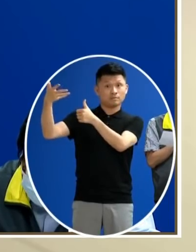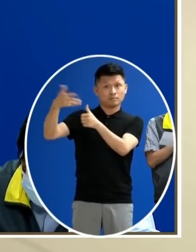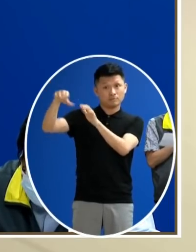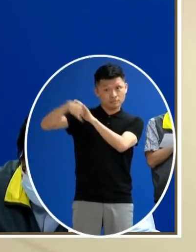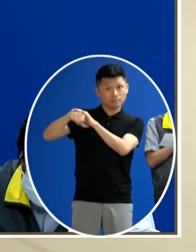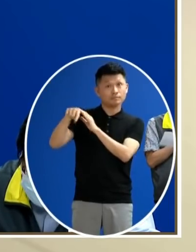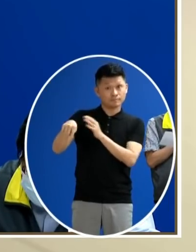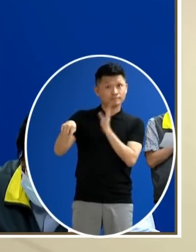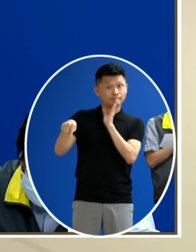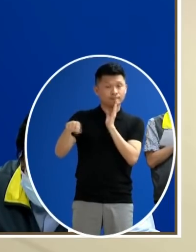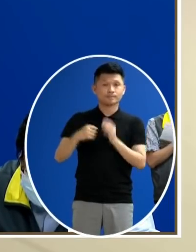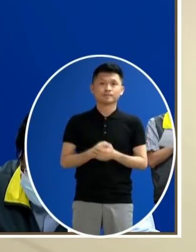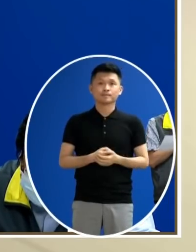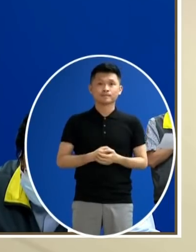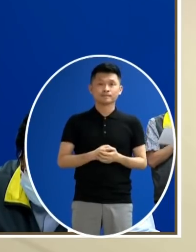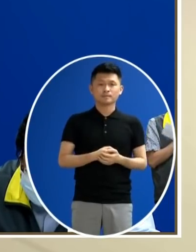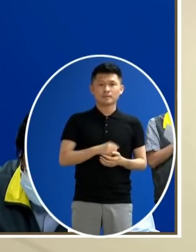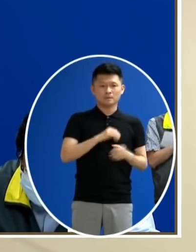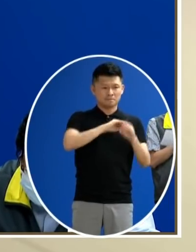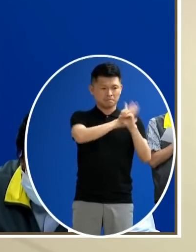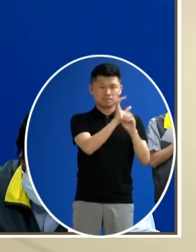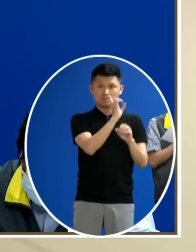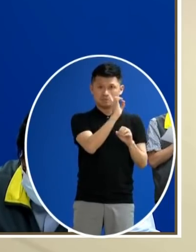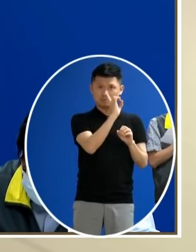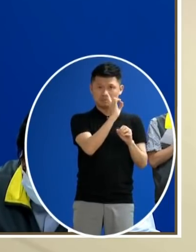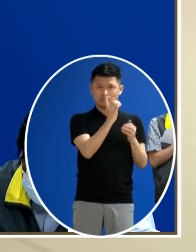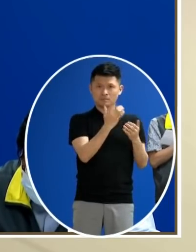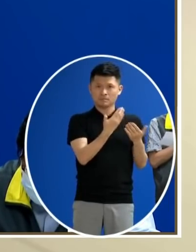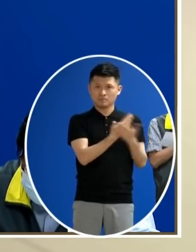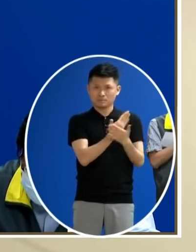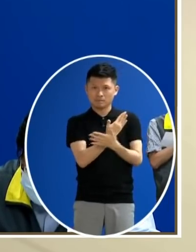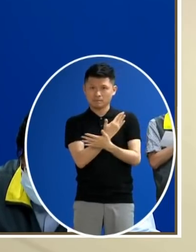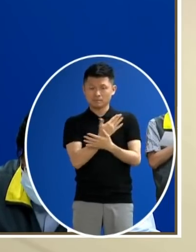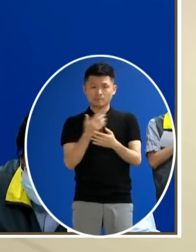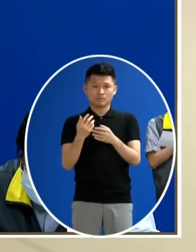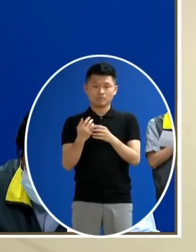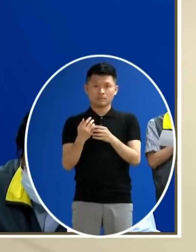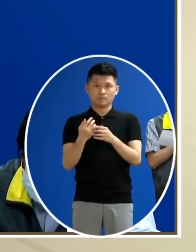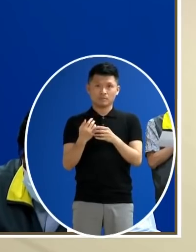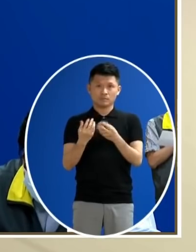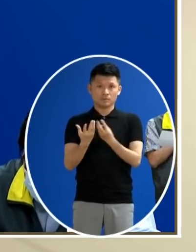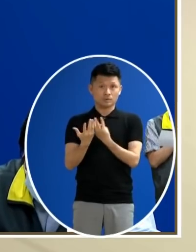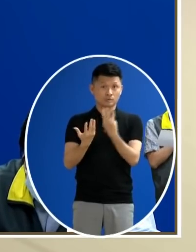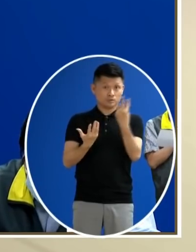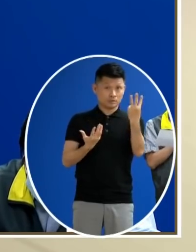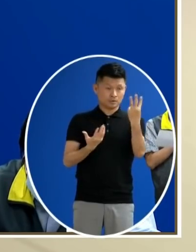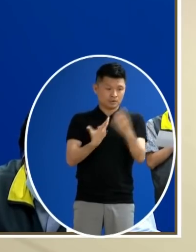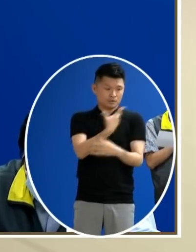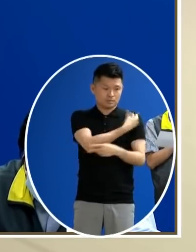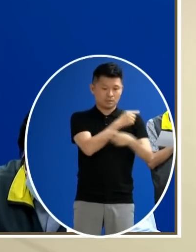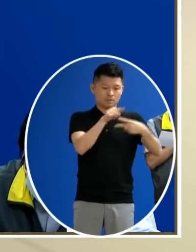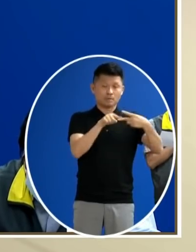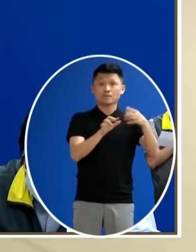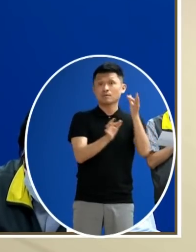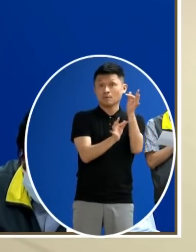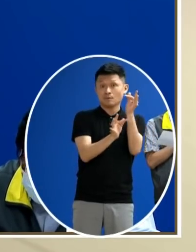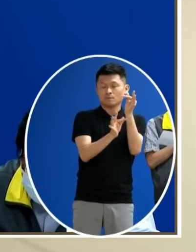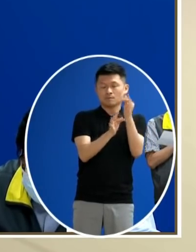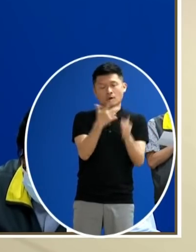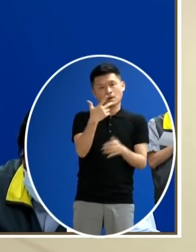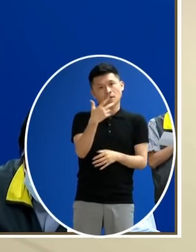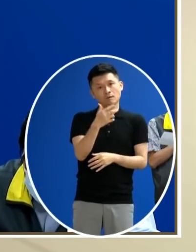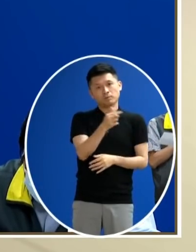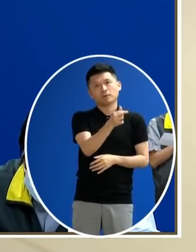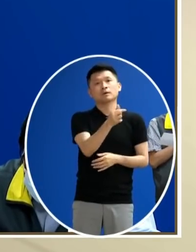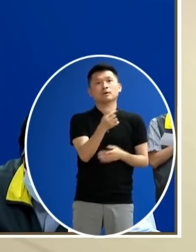个病例哈。那在 Delta 当中，有3位是属于这个突破性的感染哈，包括就